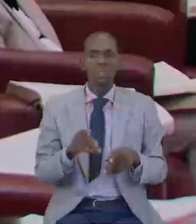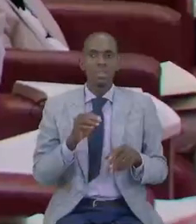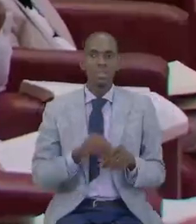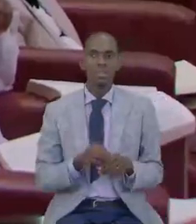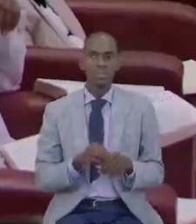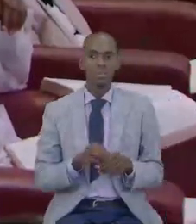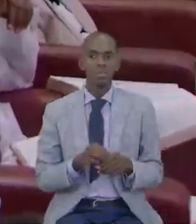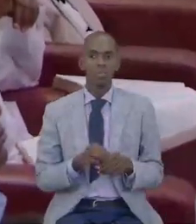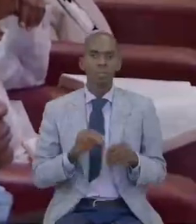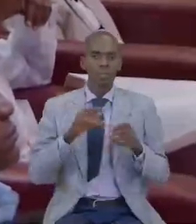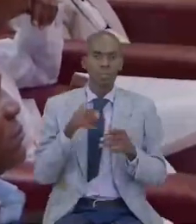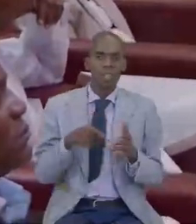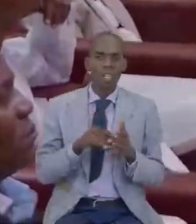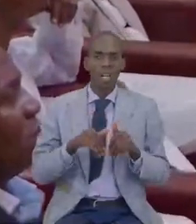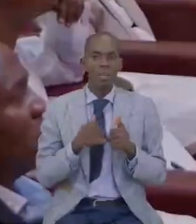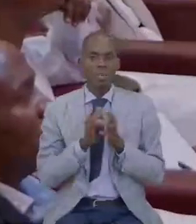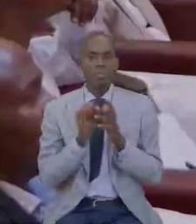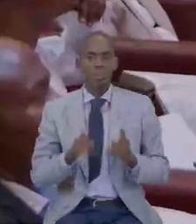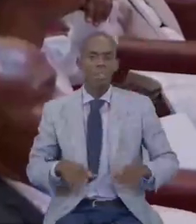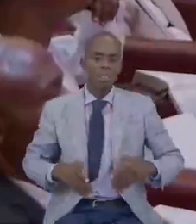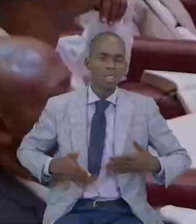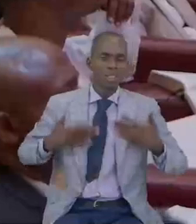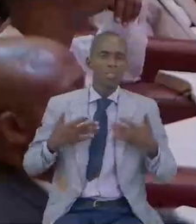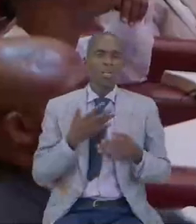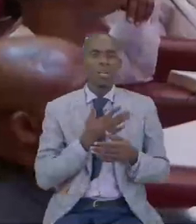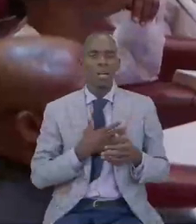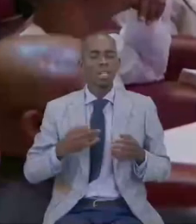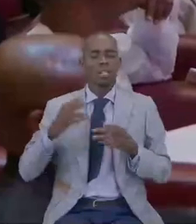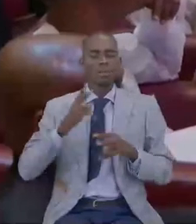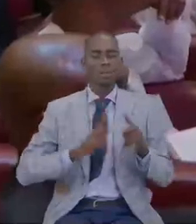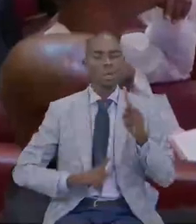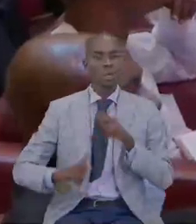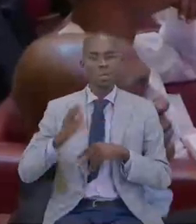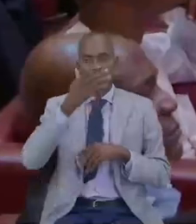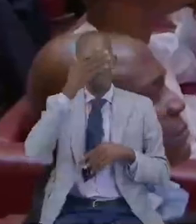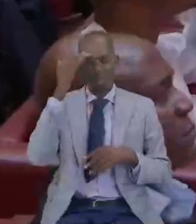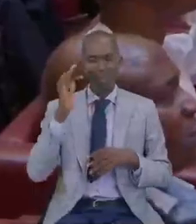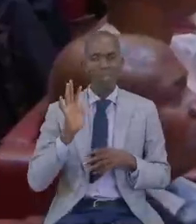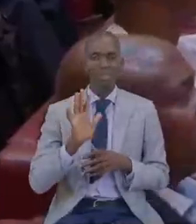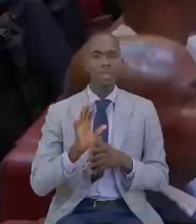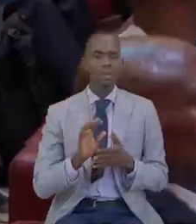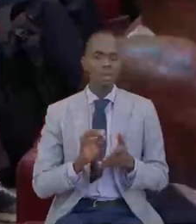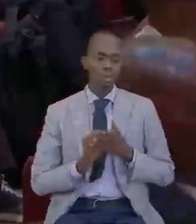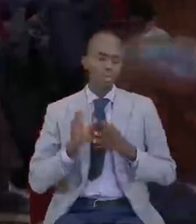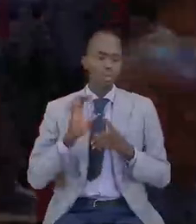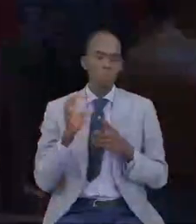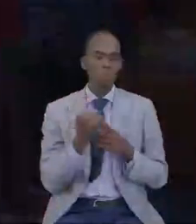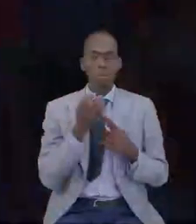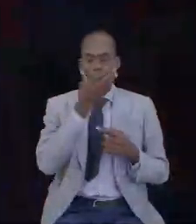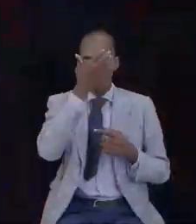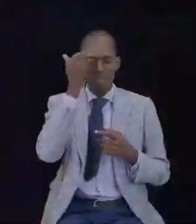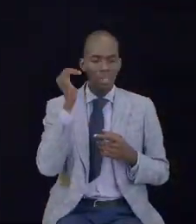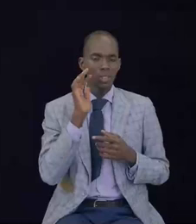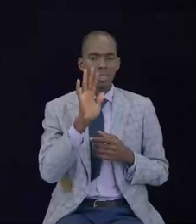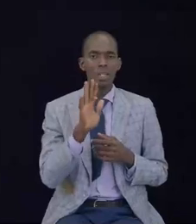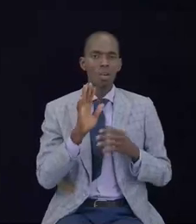vit. Voici comment elle vit. Les gens oublient leurs convictions. Ils oublient la Bible.